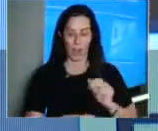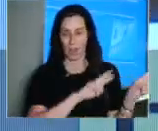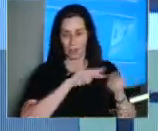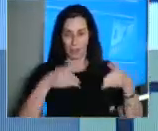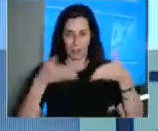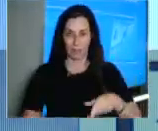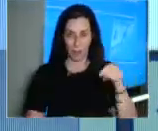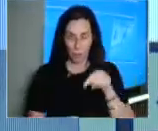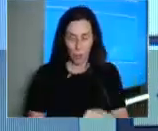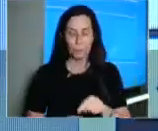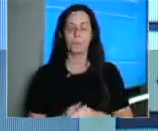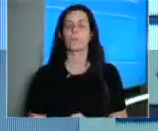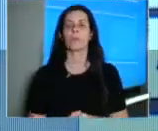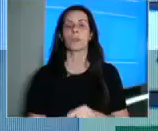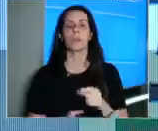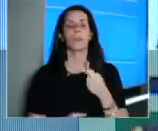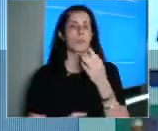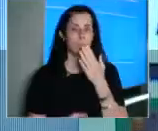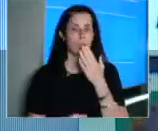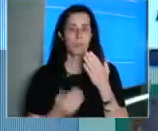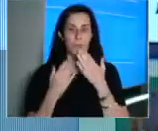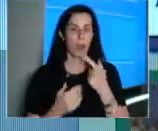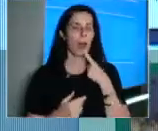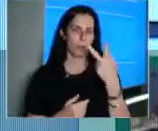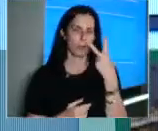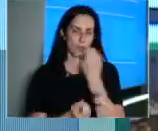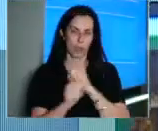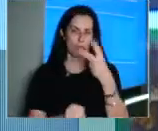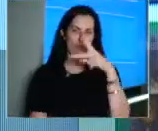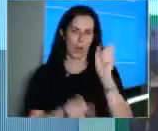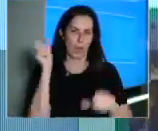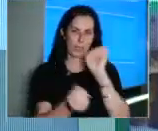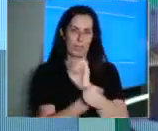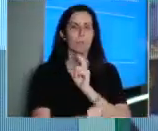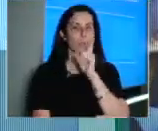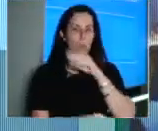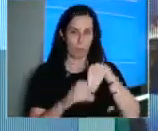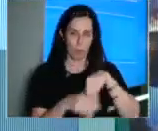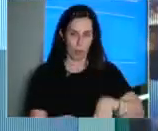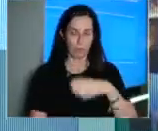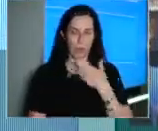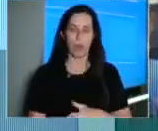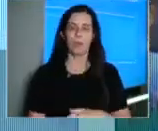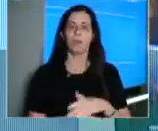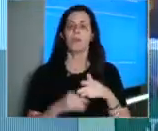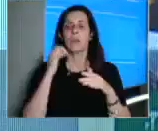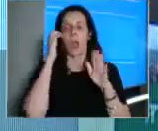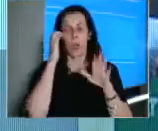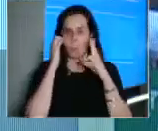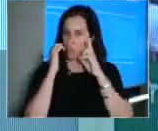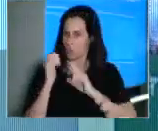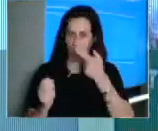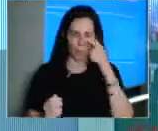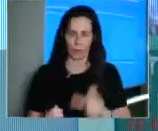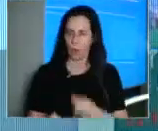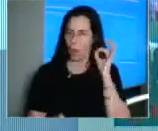סמל באומל הושבה ארצה, הודיע ישראל על שחרור שני אסירים סורים. וגם בושה בקולוסיאום על